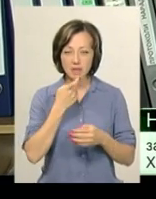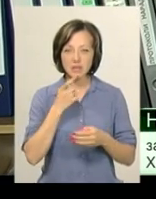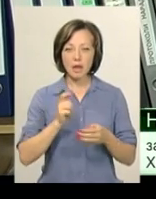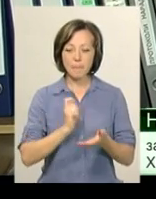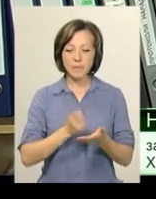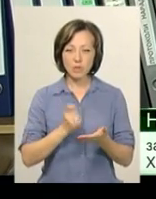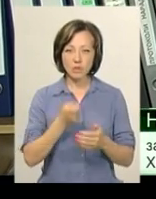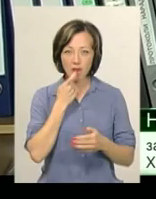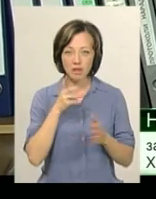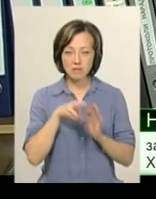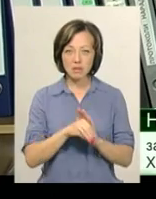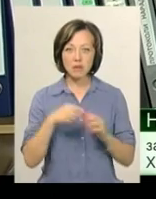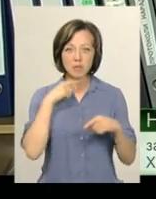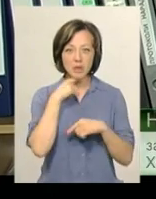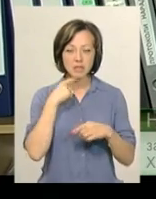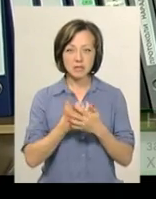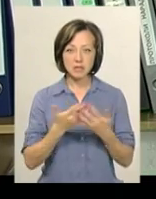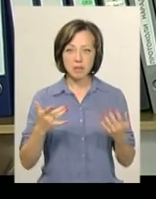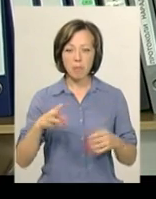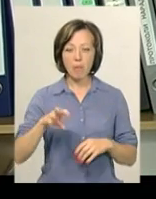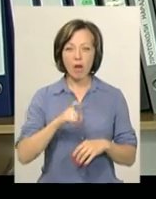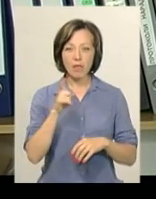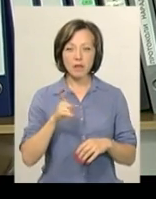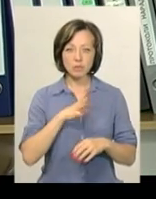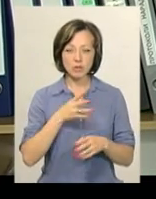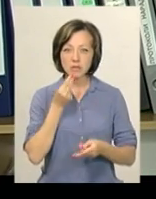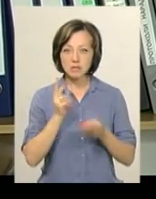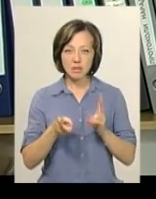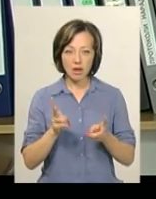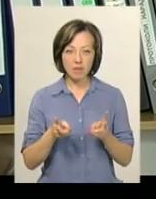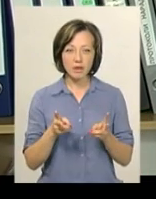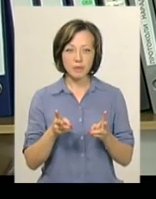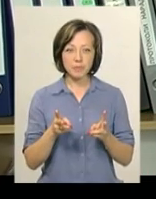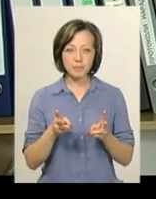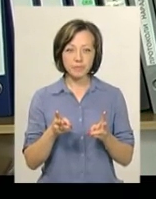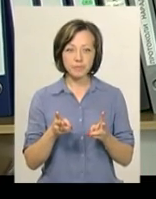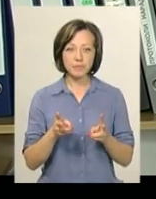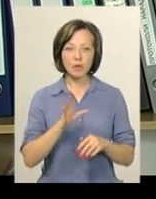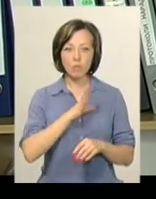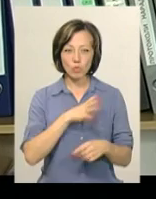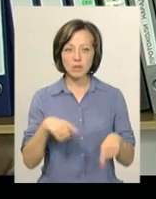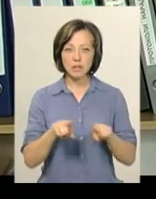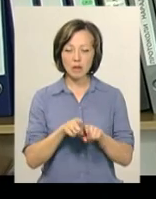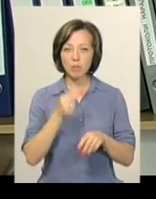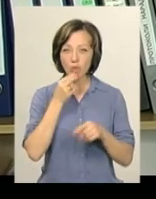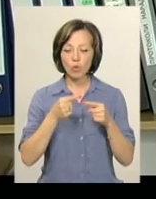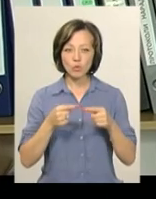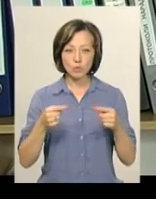використовувалися яйця, і м'ясні були страви, і майонезні були страви з майонезом, тобто були такі